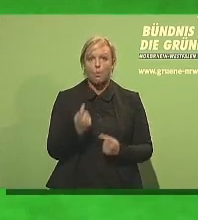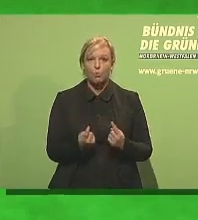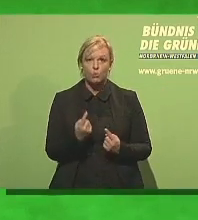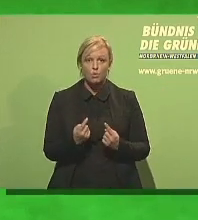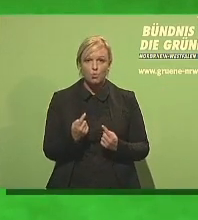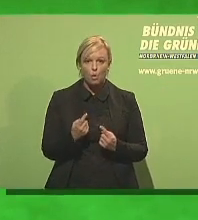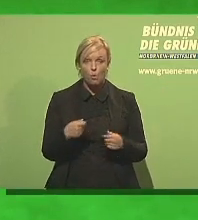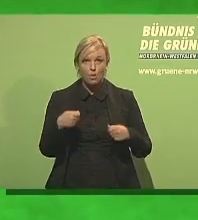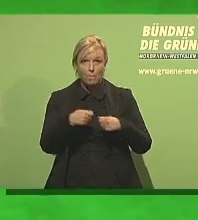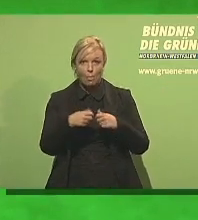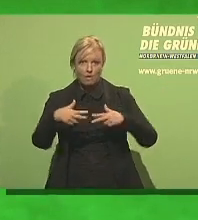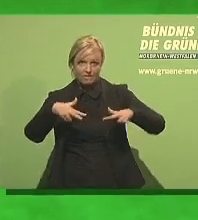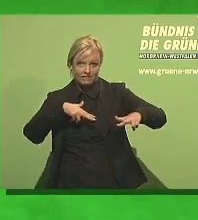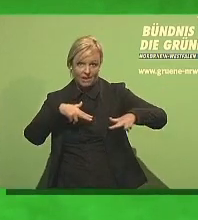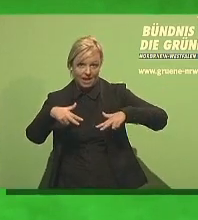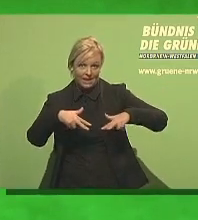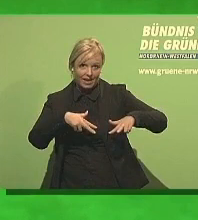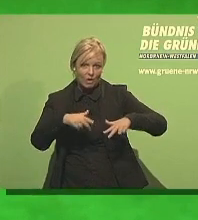Bundesregierung